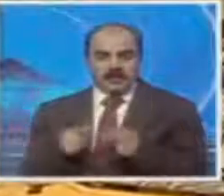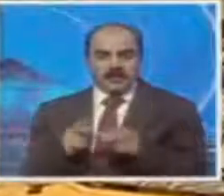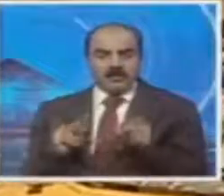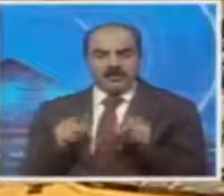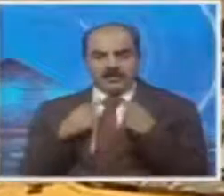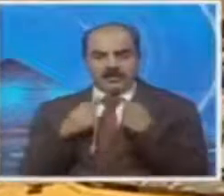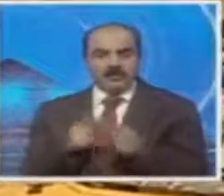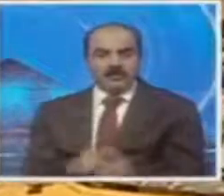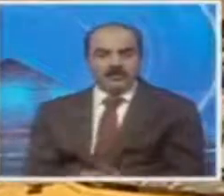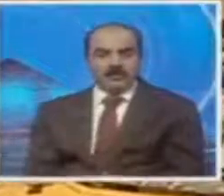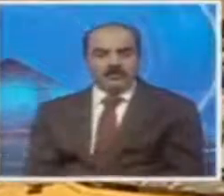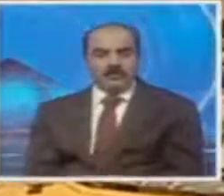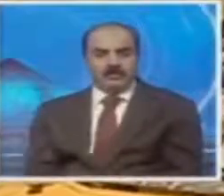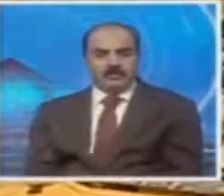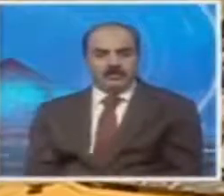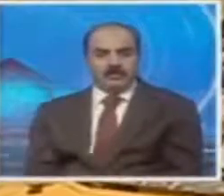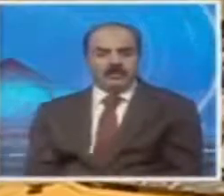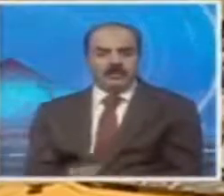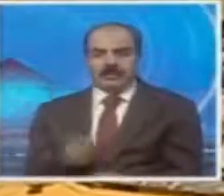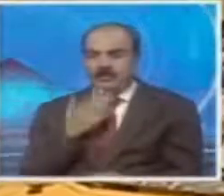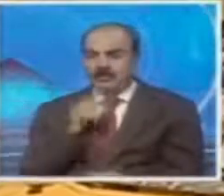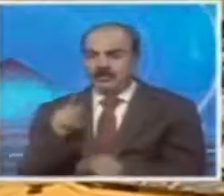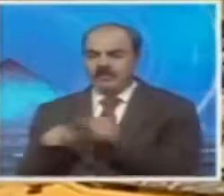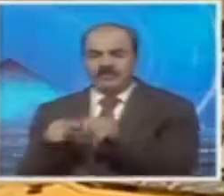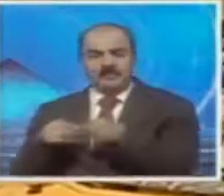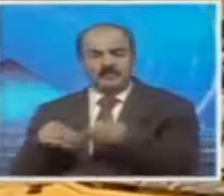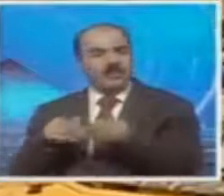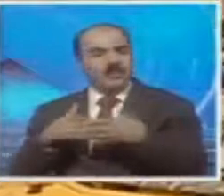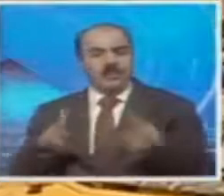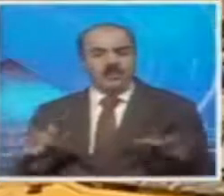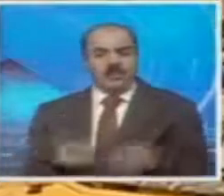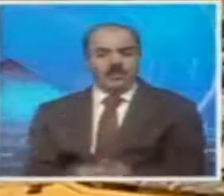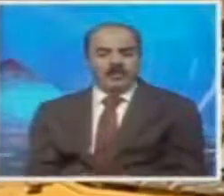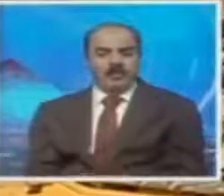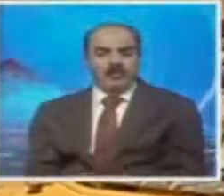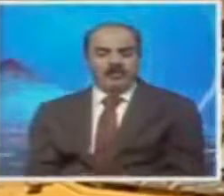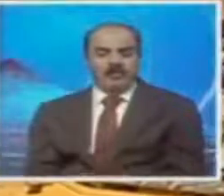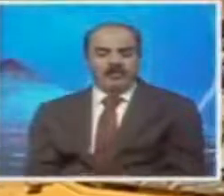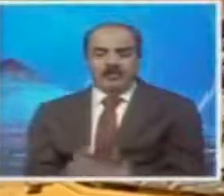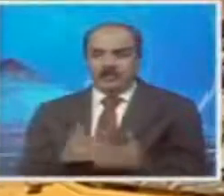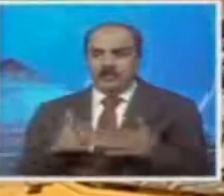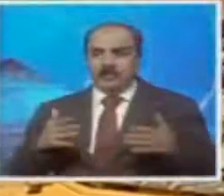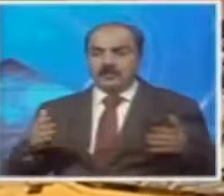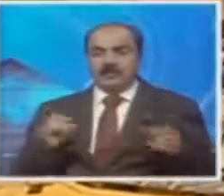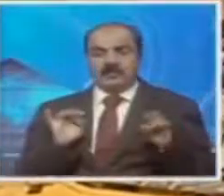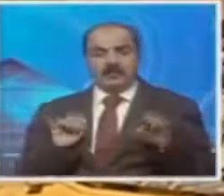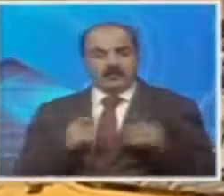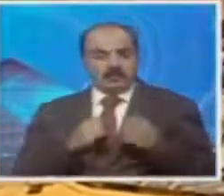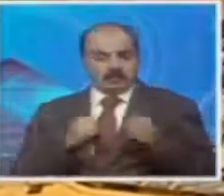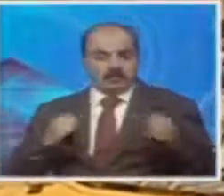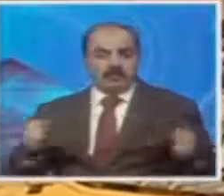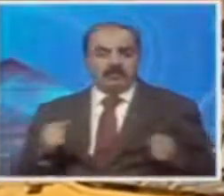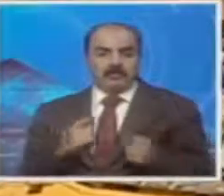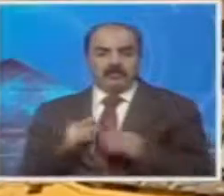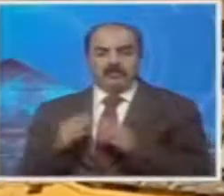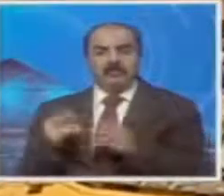التلفزيون، الإقبال والله على كل حاجة يعني، احنا موجودين بصراحة يعني في صرح كبير جدا ما شاء الله، بندعي المواطن